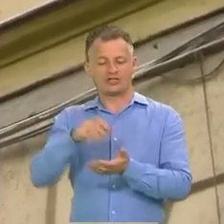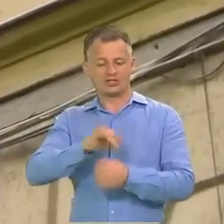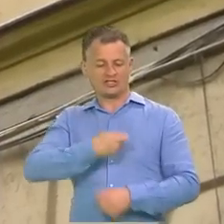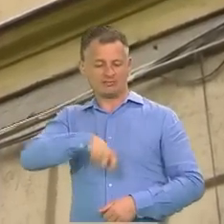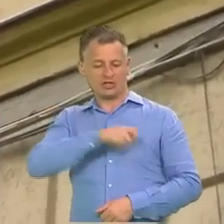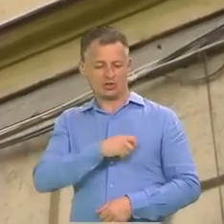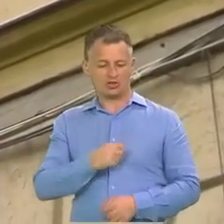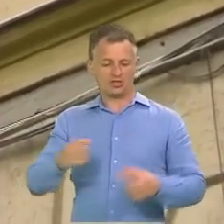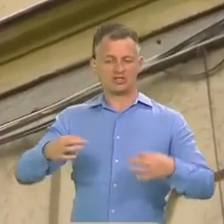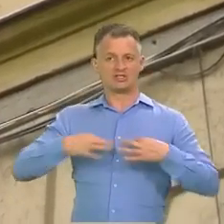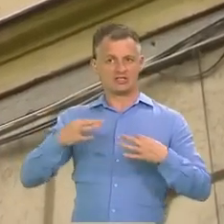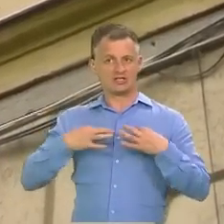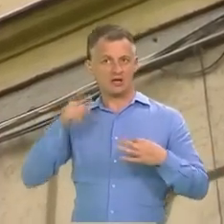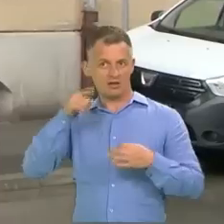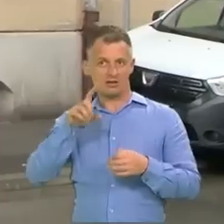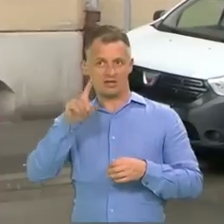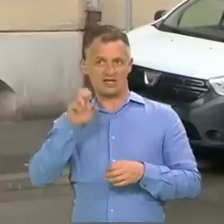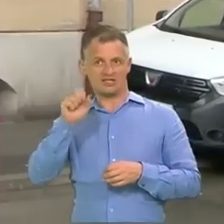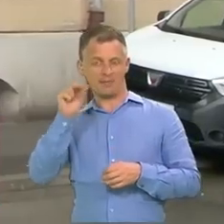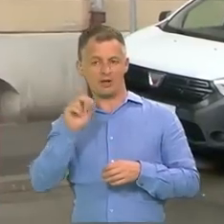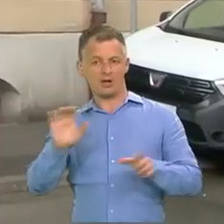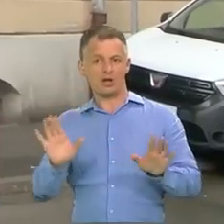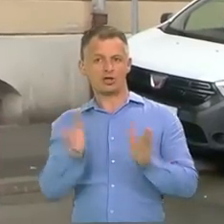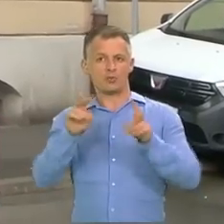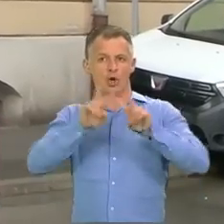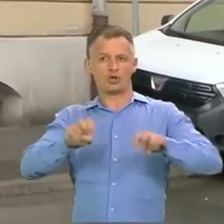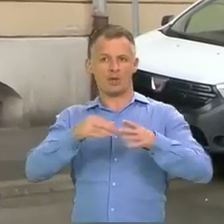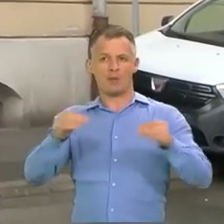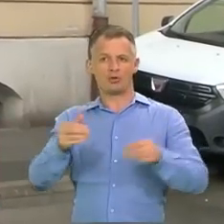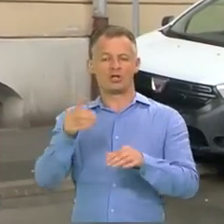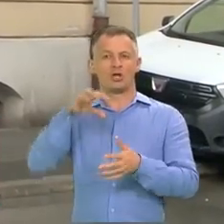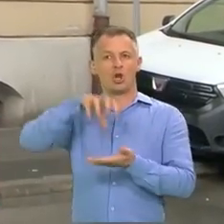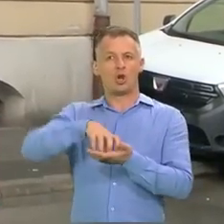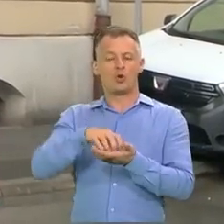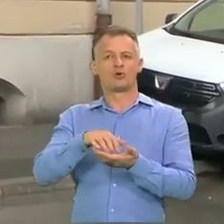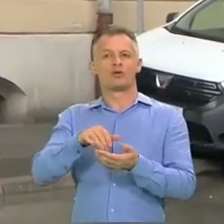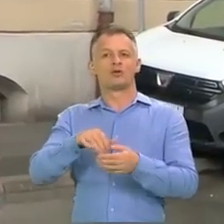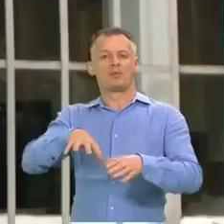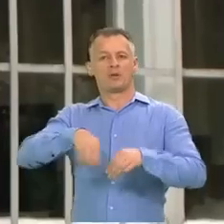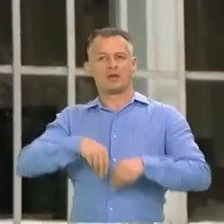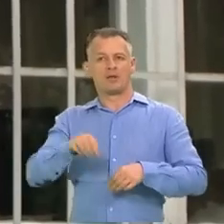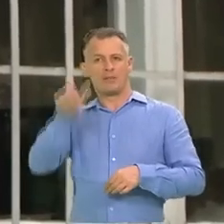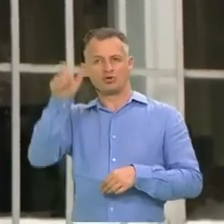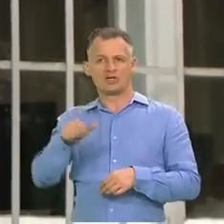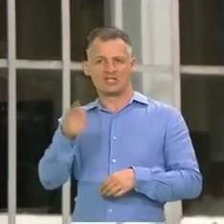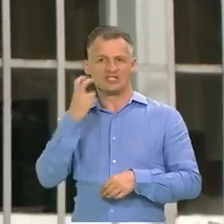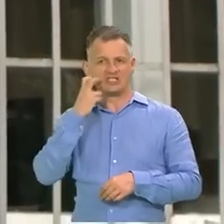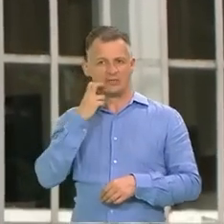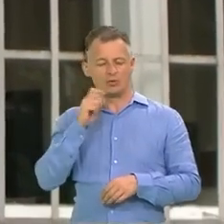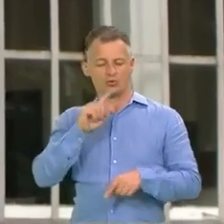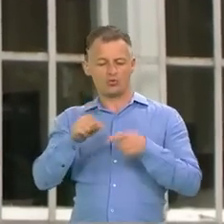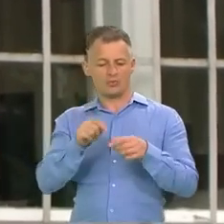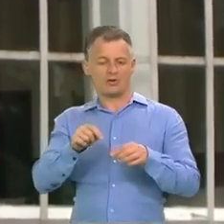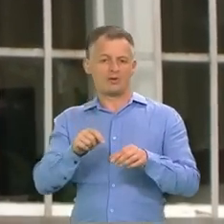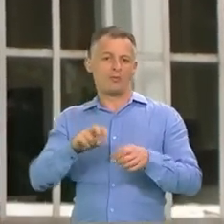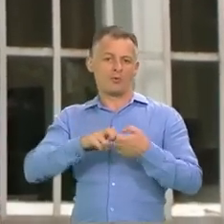Direcției Sanitar Veterinare s-au autosesizat și au început o serie de controle la mai multe unități de cazare din județul Sibiu. În urma deficiențelor descoperite